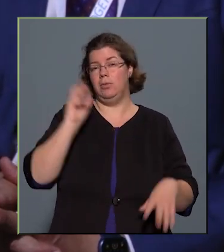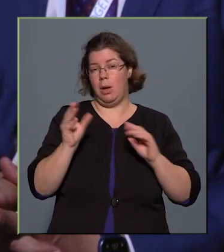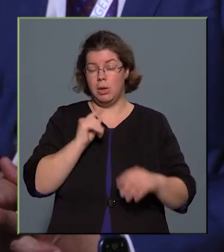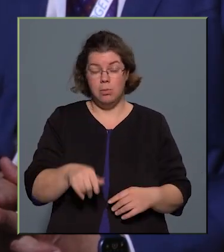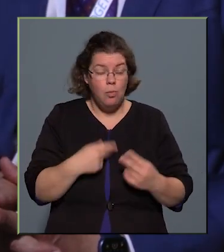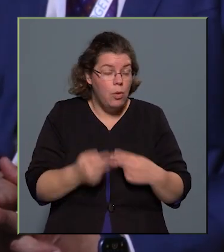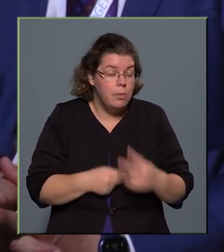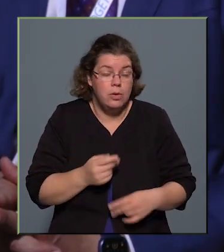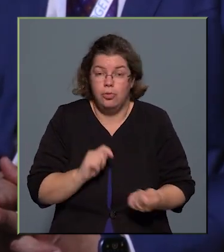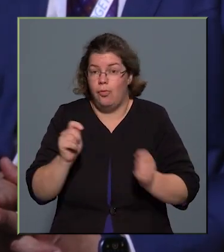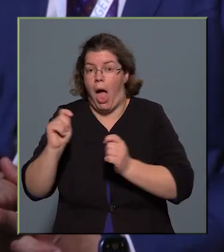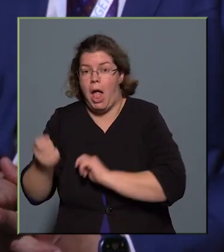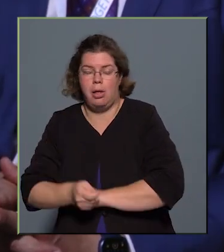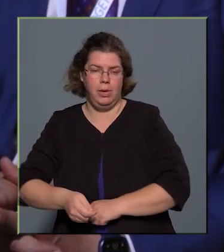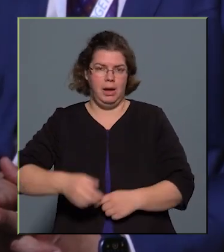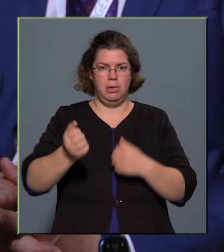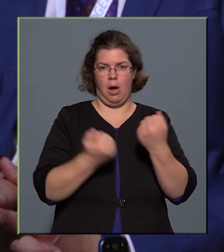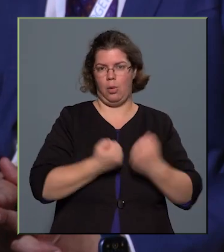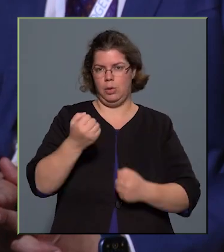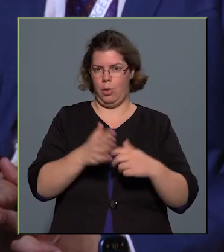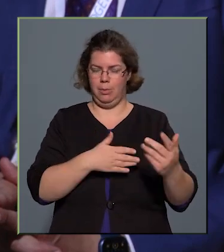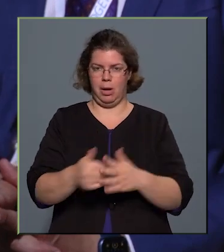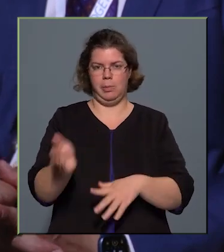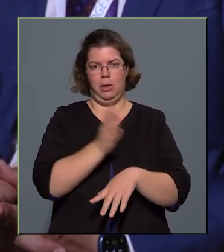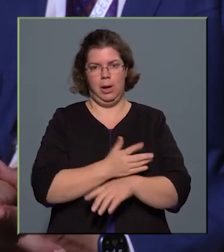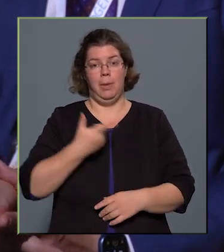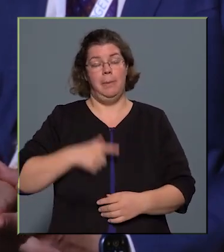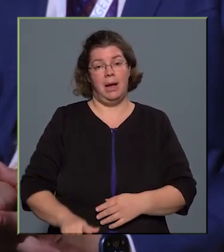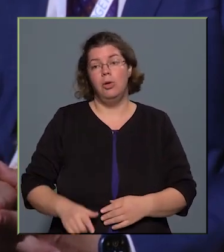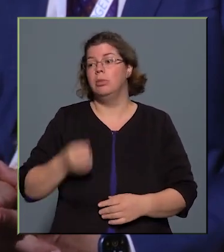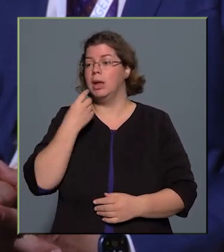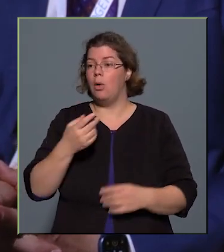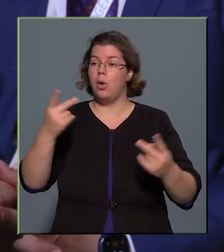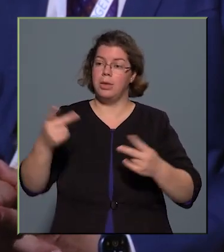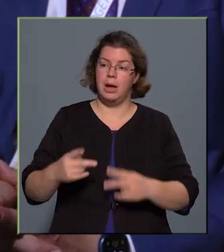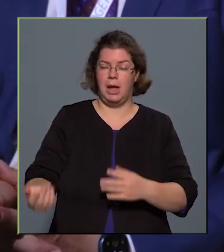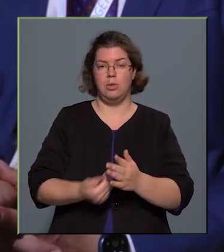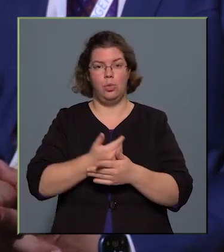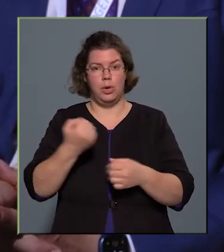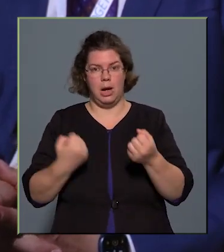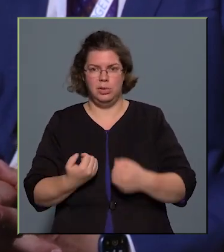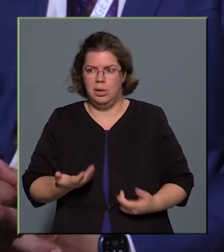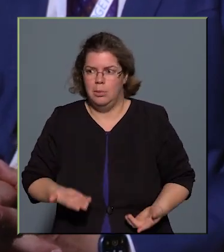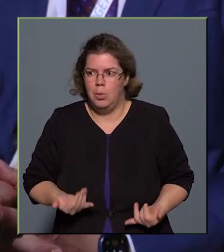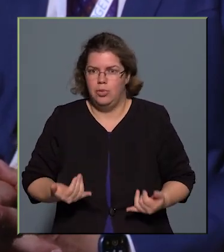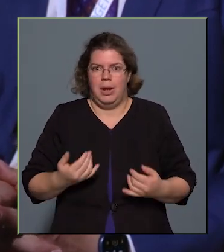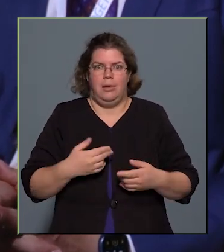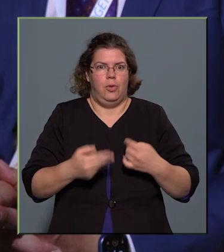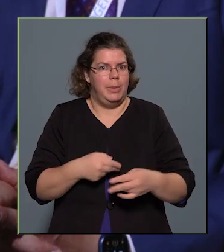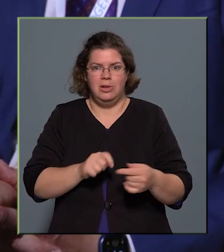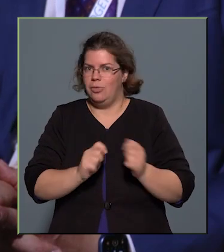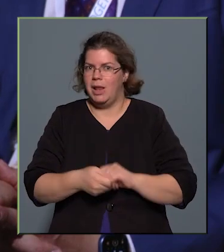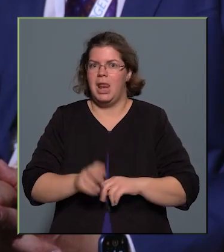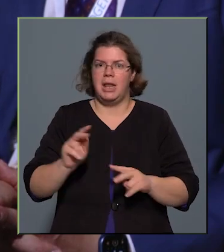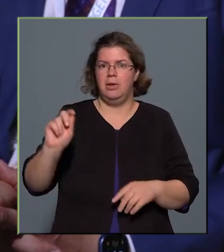hogy folyamatosan változik az autóiparban. Korábban ugye meg volt ciklikus, hogy mikor hoznak ki egy új autót. Most ez folyamatosan változik, mert